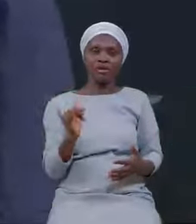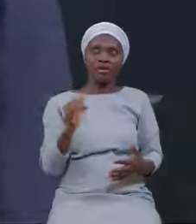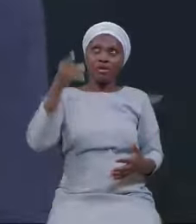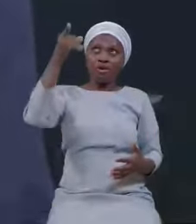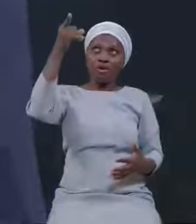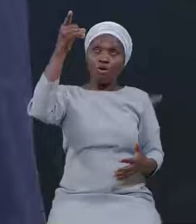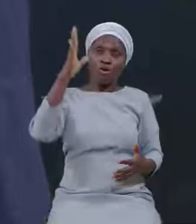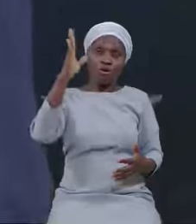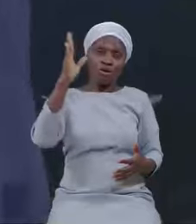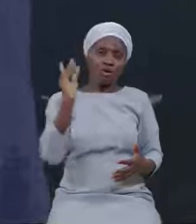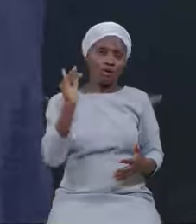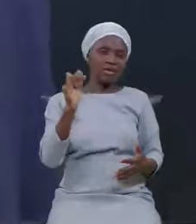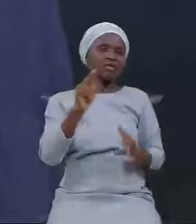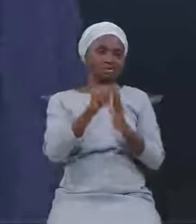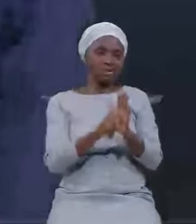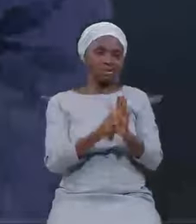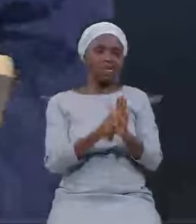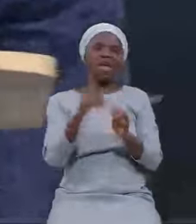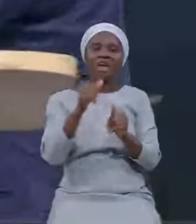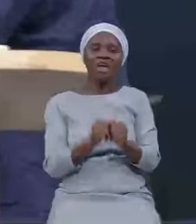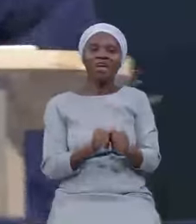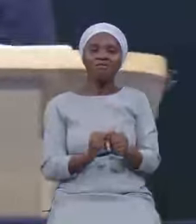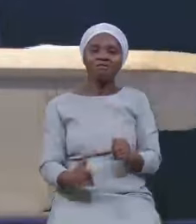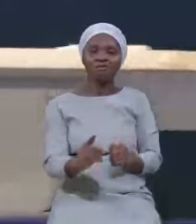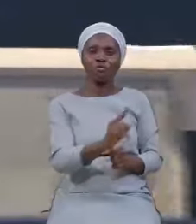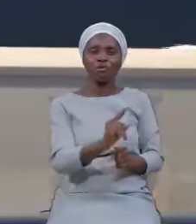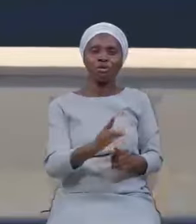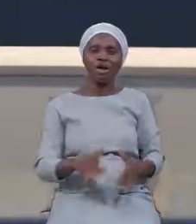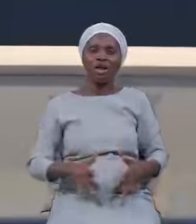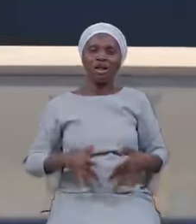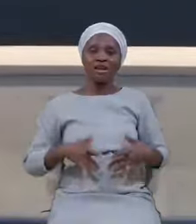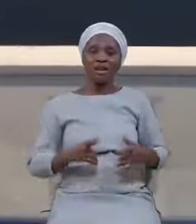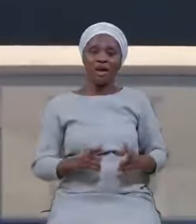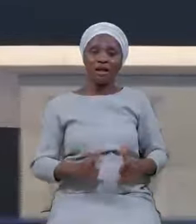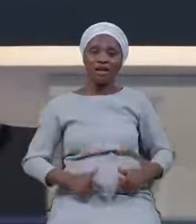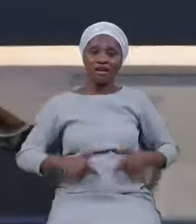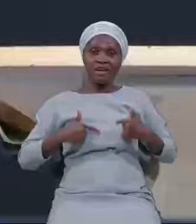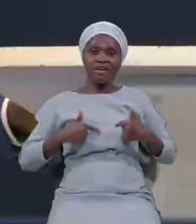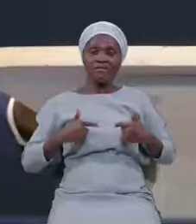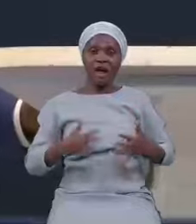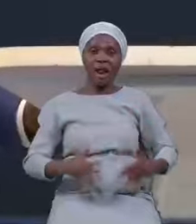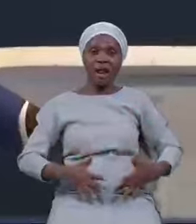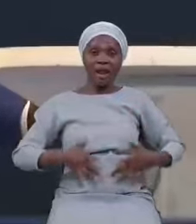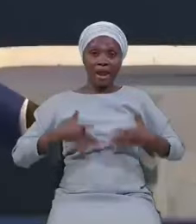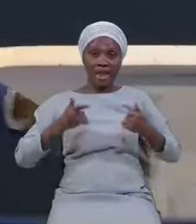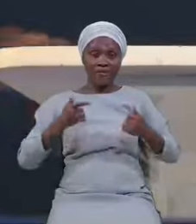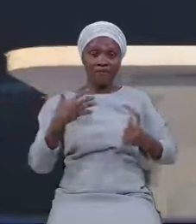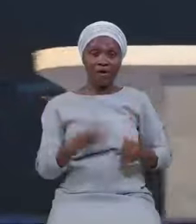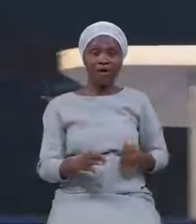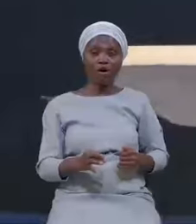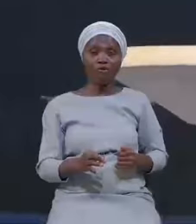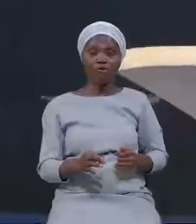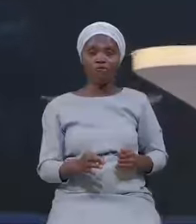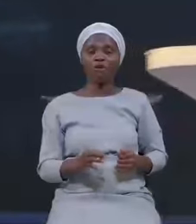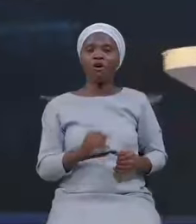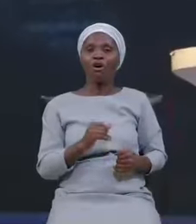Tout le monde mène une vie d'impiété jusqu'à ce que nous venons à croire au Seigneur